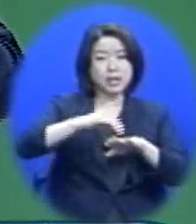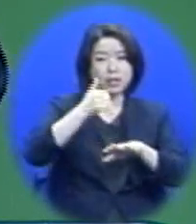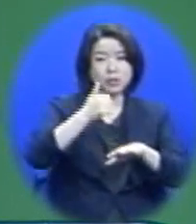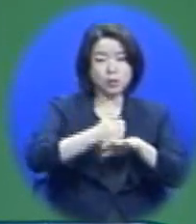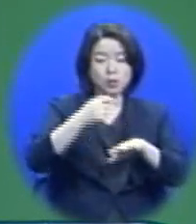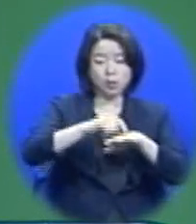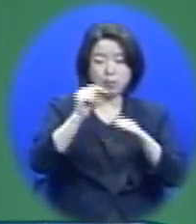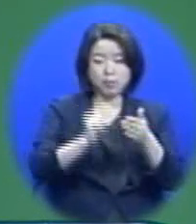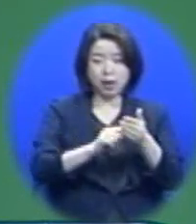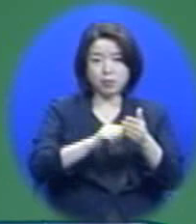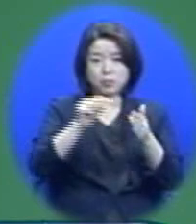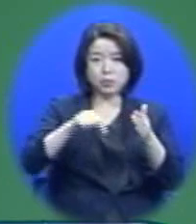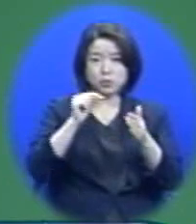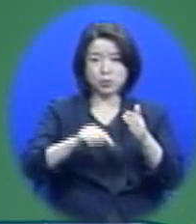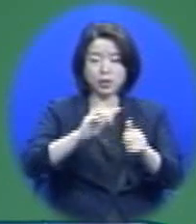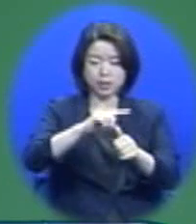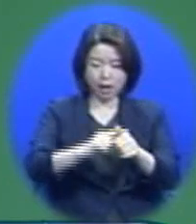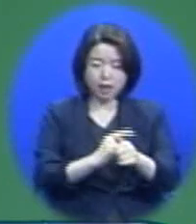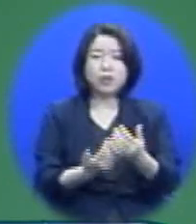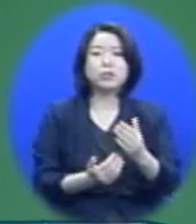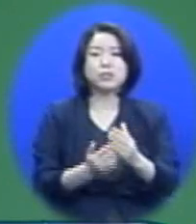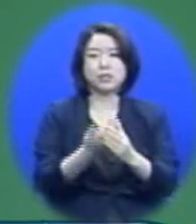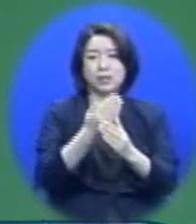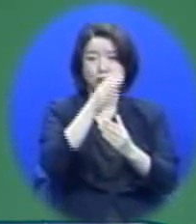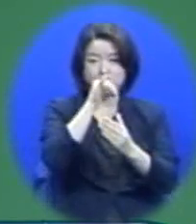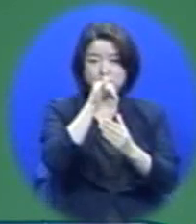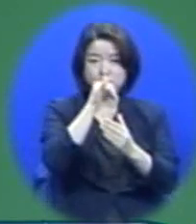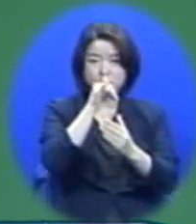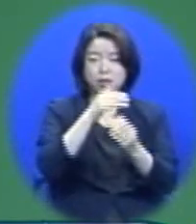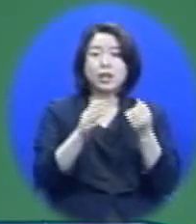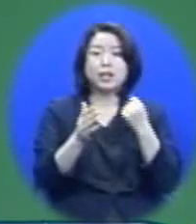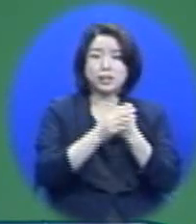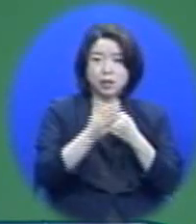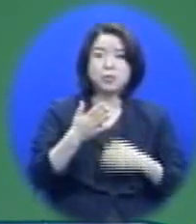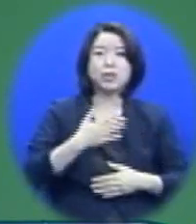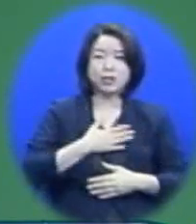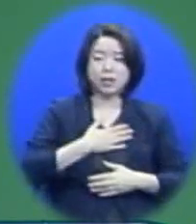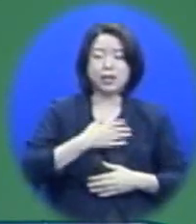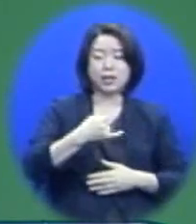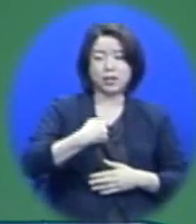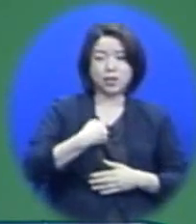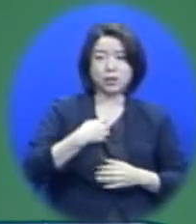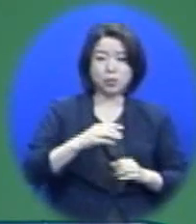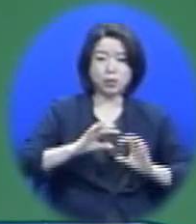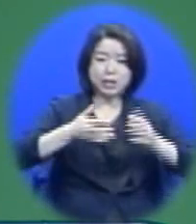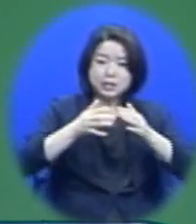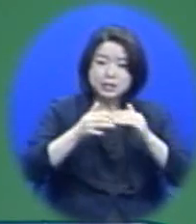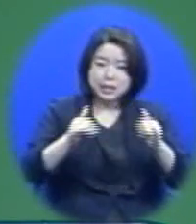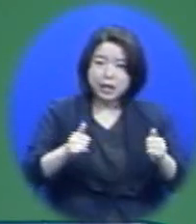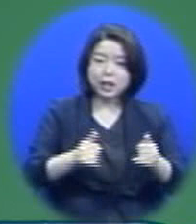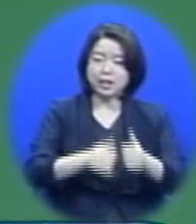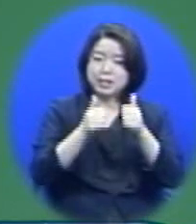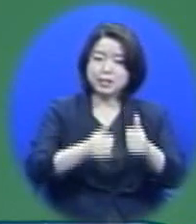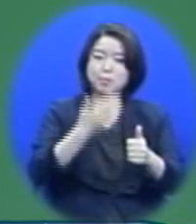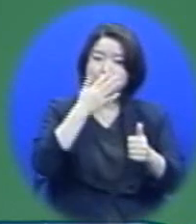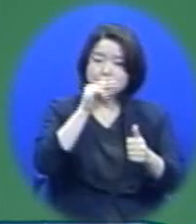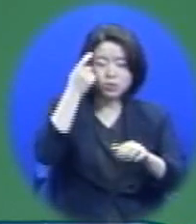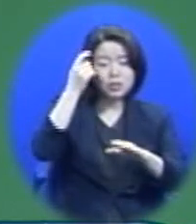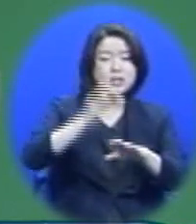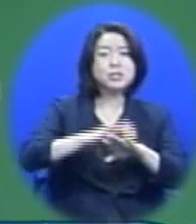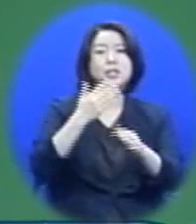그래서 하나님 저에게 백성들을 위하여 재판할 지혜를 다 주십시오 이렇게 고백을 했던 겁니다.